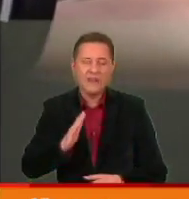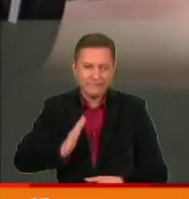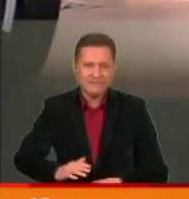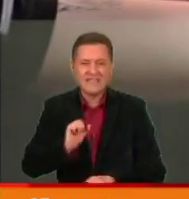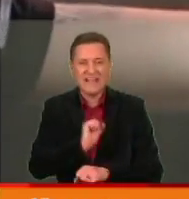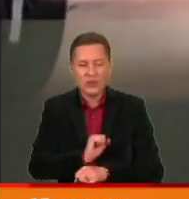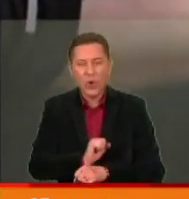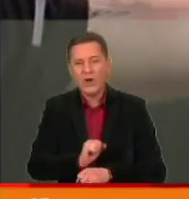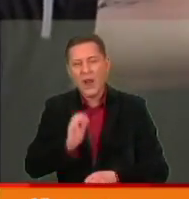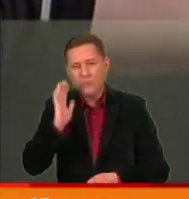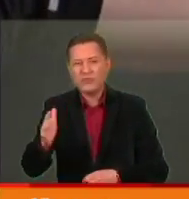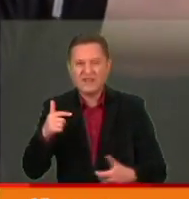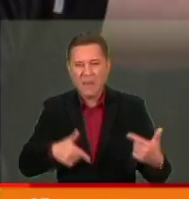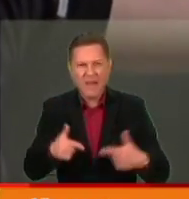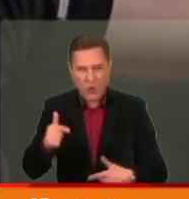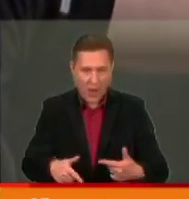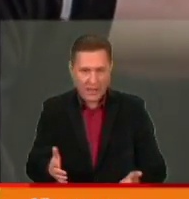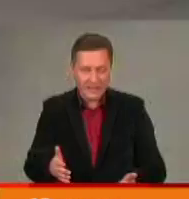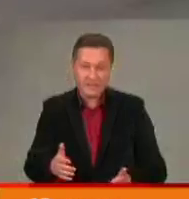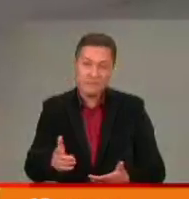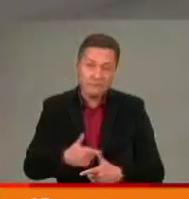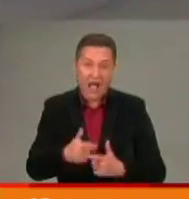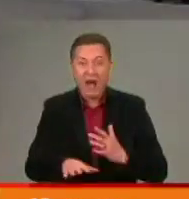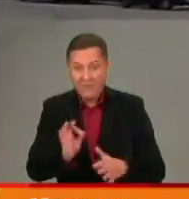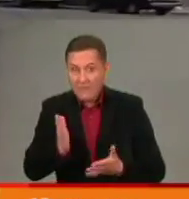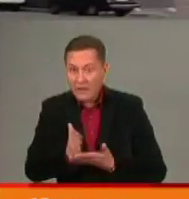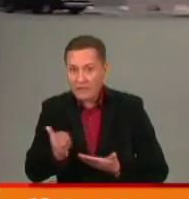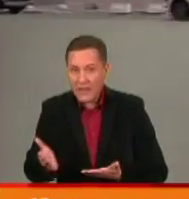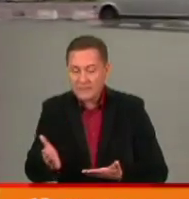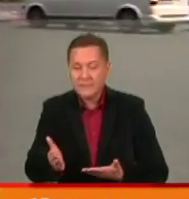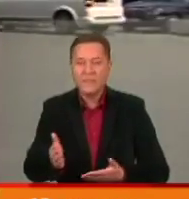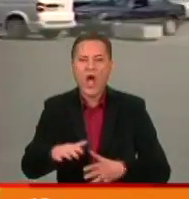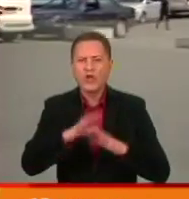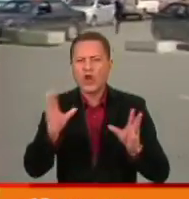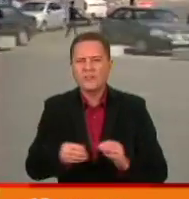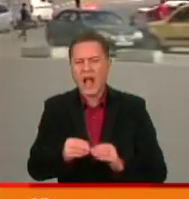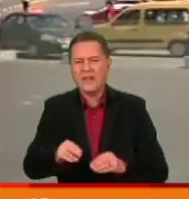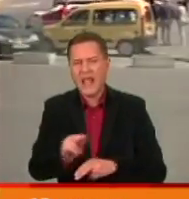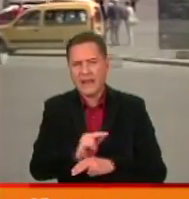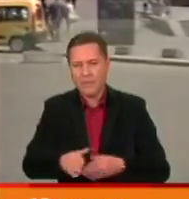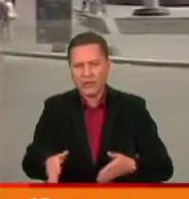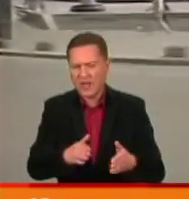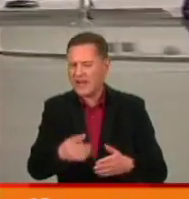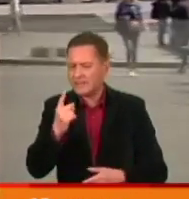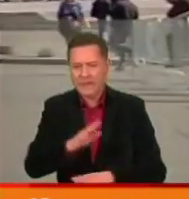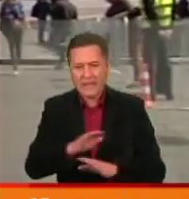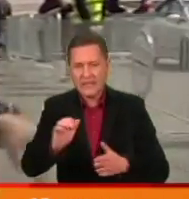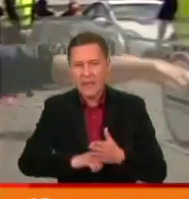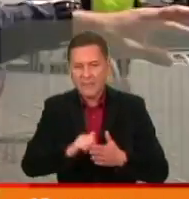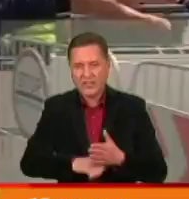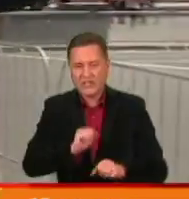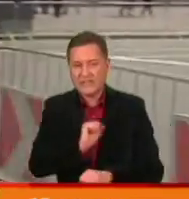будете матюкатися? А що робити? Вибір є зразу. Насправді, тотальний ремонт доріг – це не єдина причина нинішніх столичних заторів. Ось